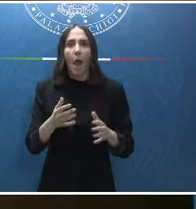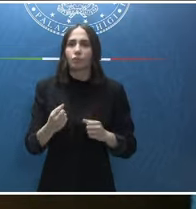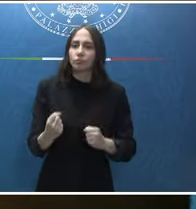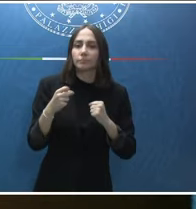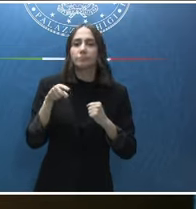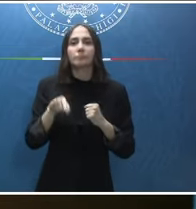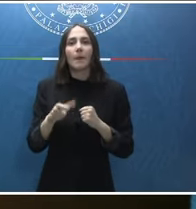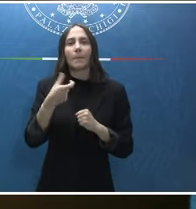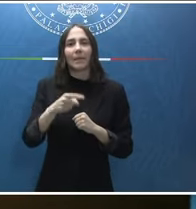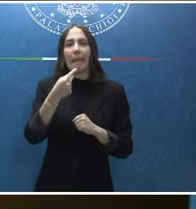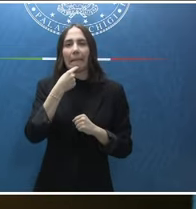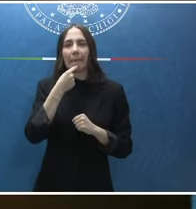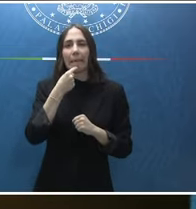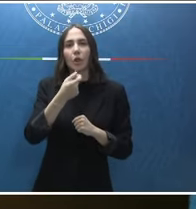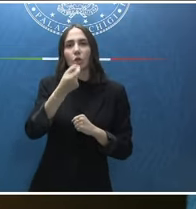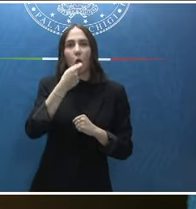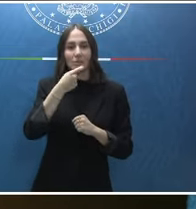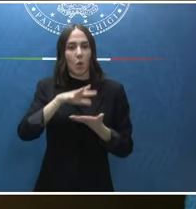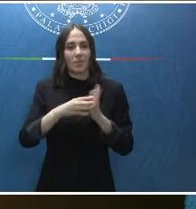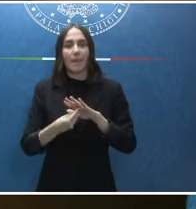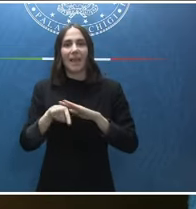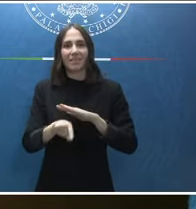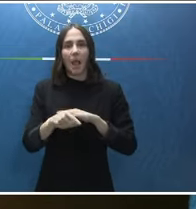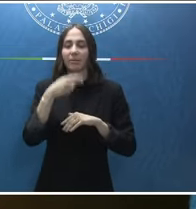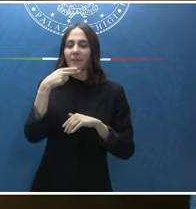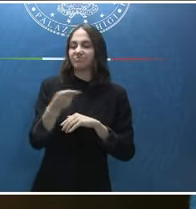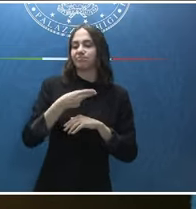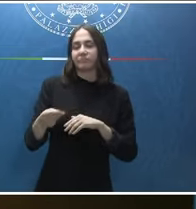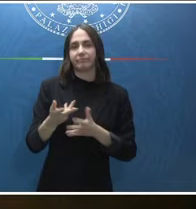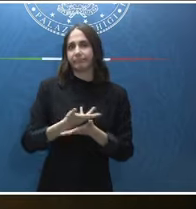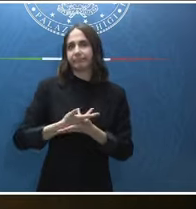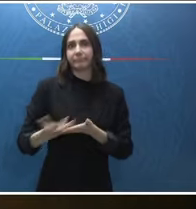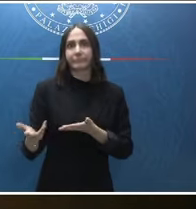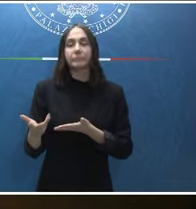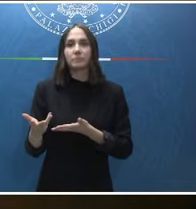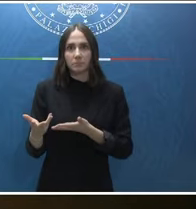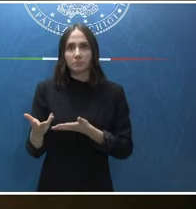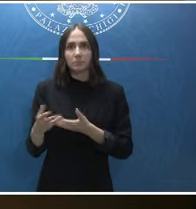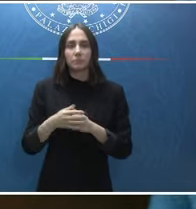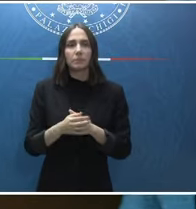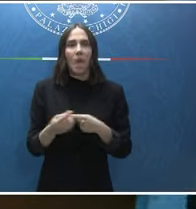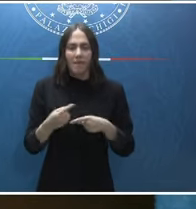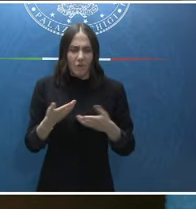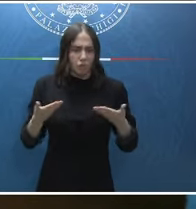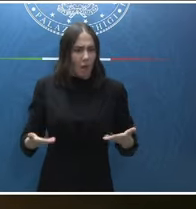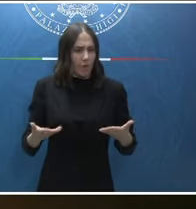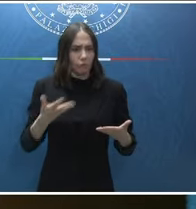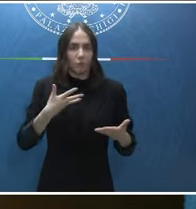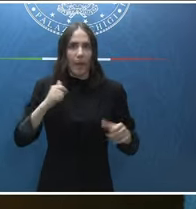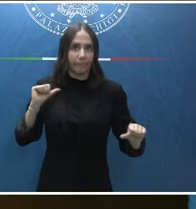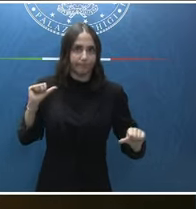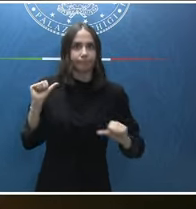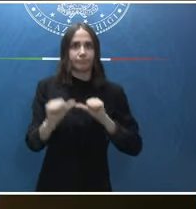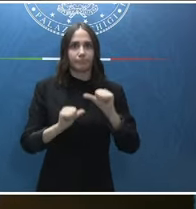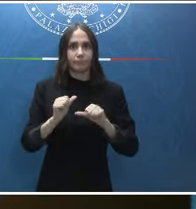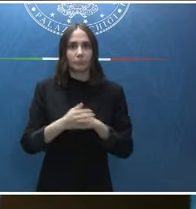era etichettato come un reietto, mentre oggi assistiamo ad un radicale cambiamento. Al centro